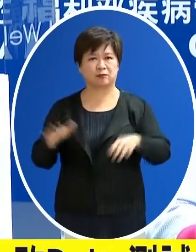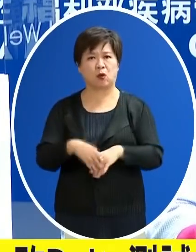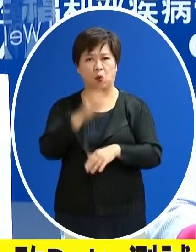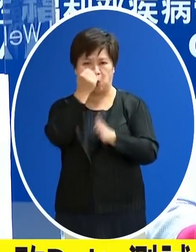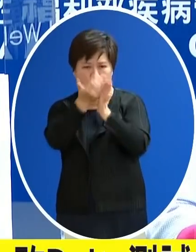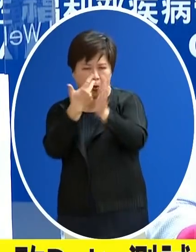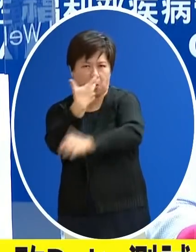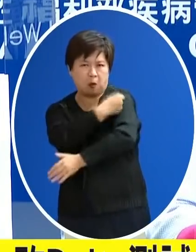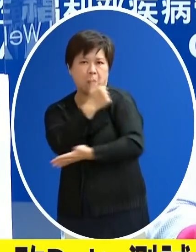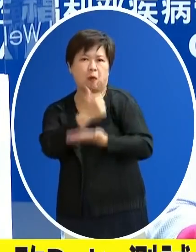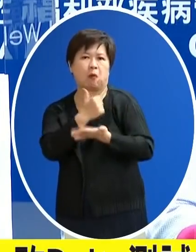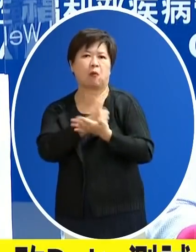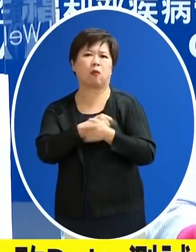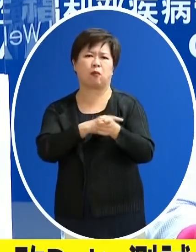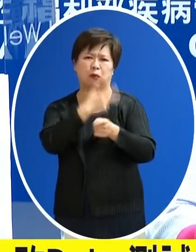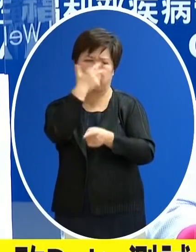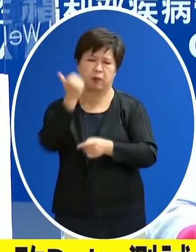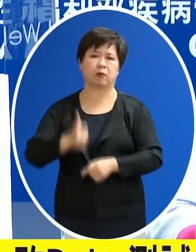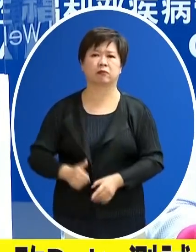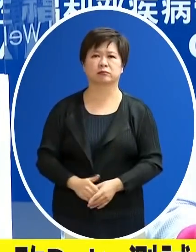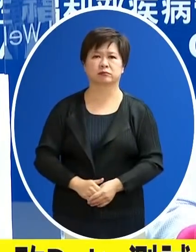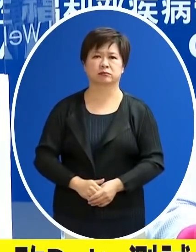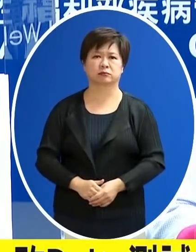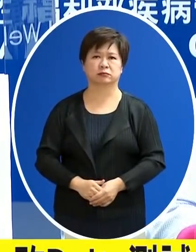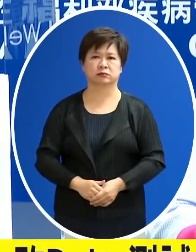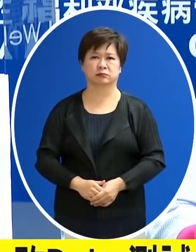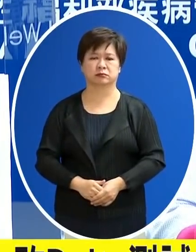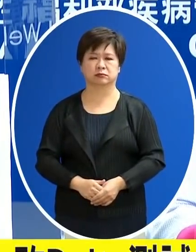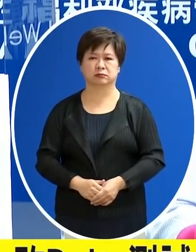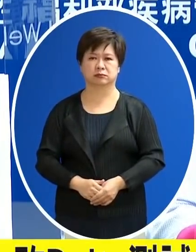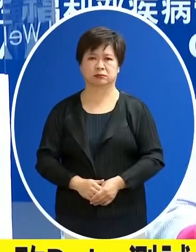还是比较好的一个方式。